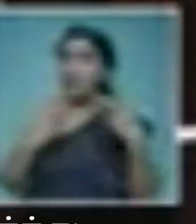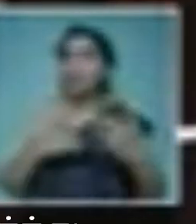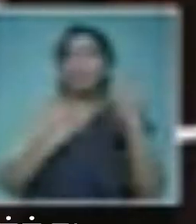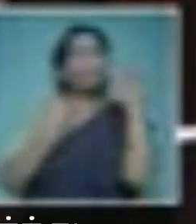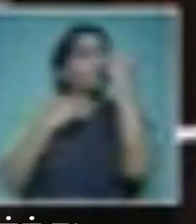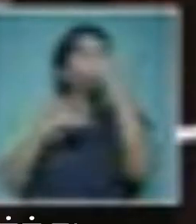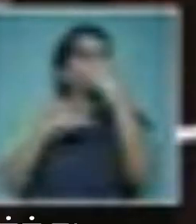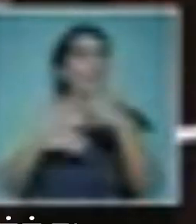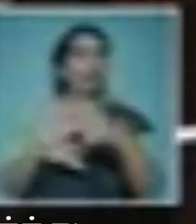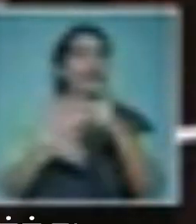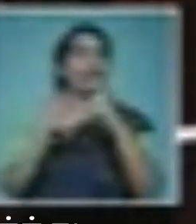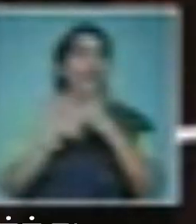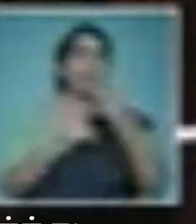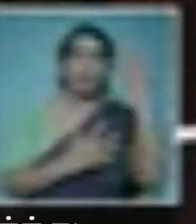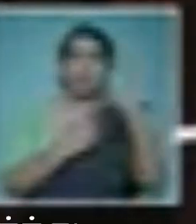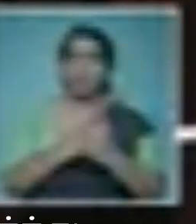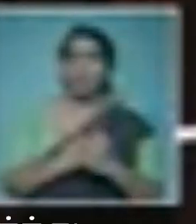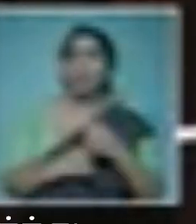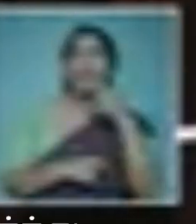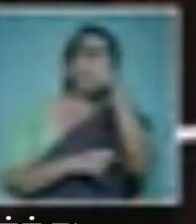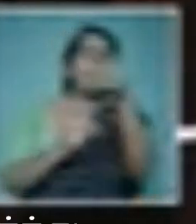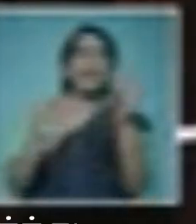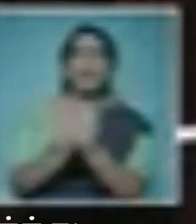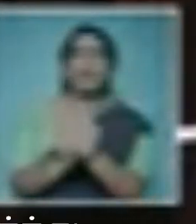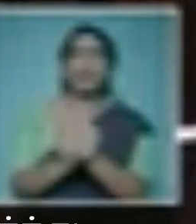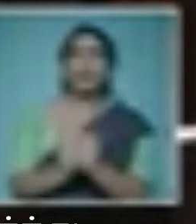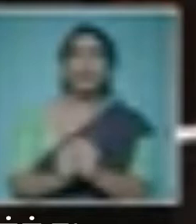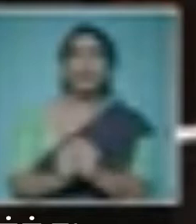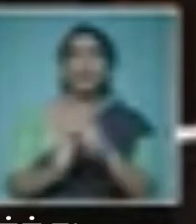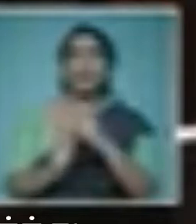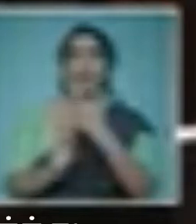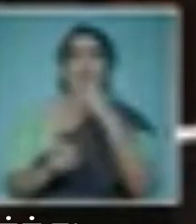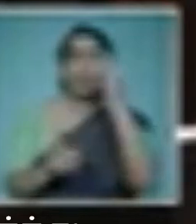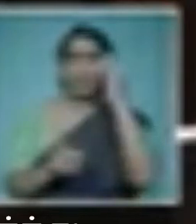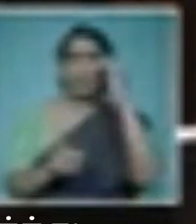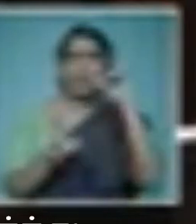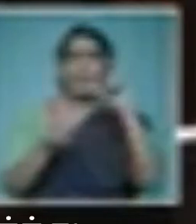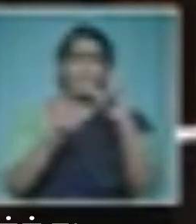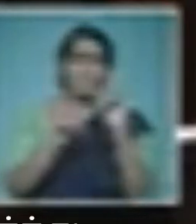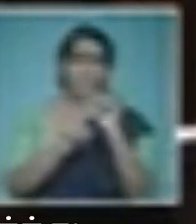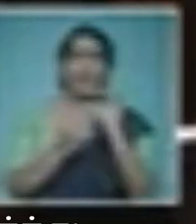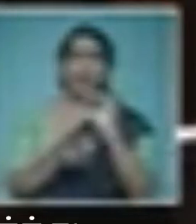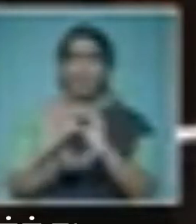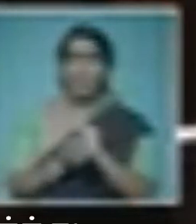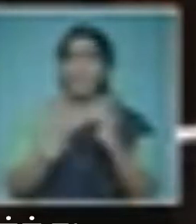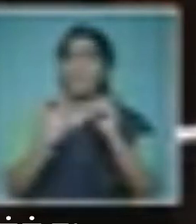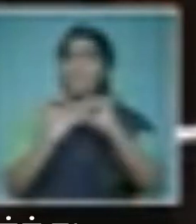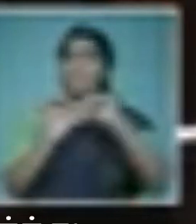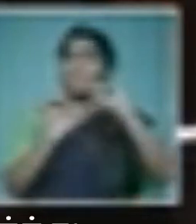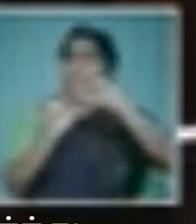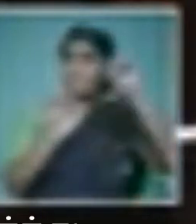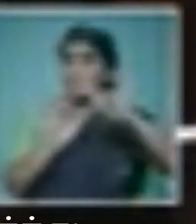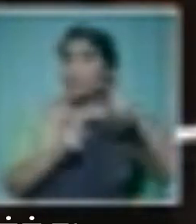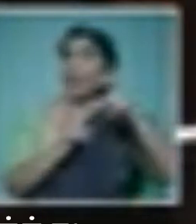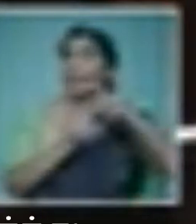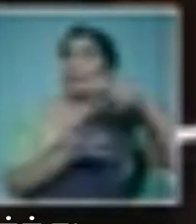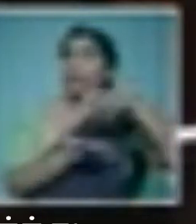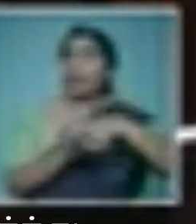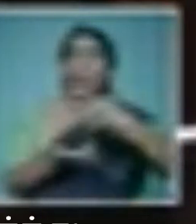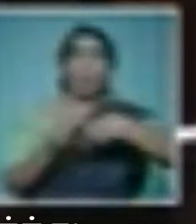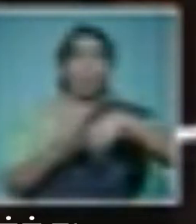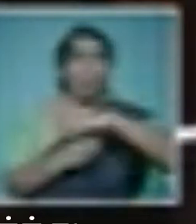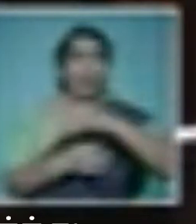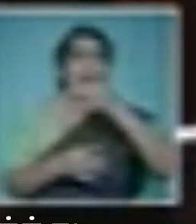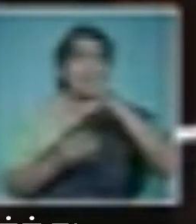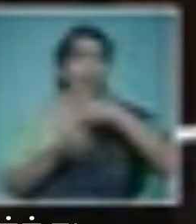අපනායනය කරලා ඒක හරහා ඩොලර් රුපියා ගැනීම මෙයා මොනවද කරන්නේ කනිෂ්ක කියලා එක කම්පැනි එකකට මුළු මඩකලපෝ දිස්ත්‍රික්කයේම පොහොර ඒ කියන්නේ